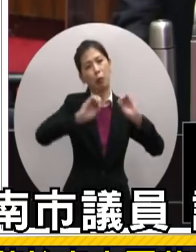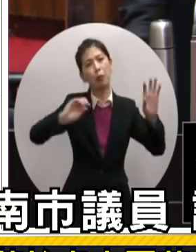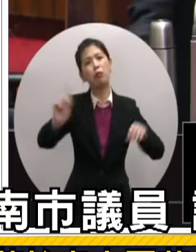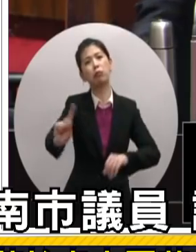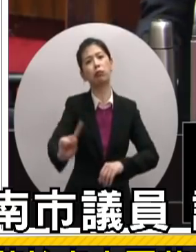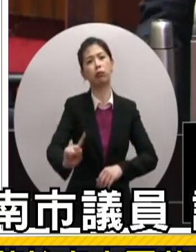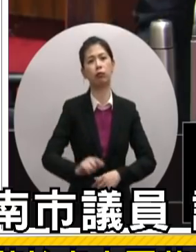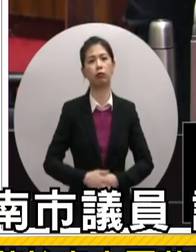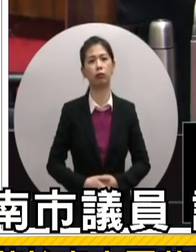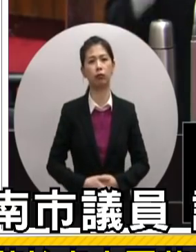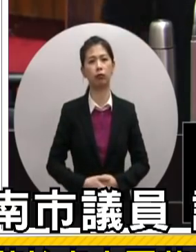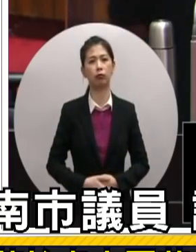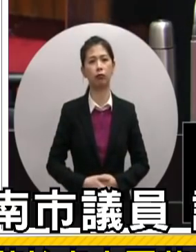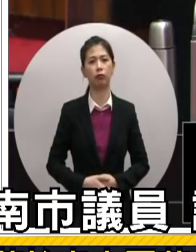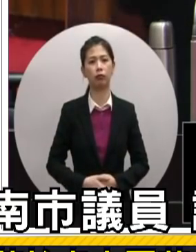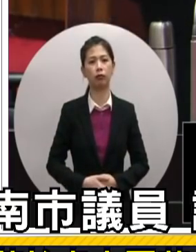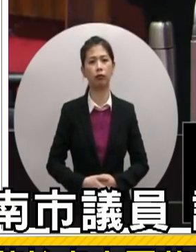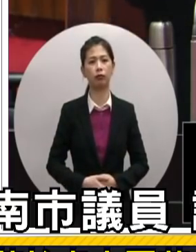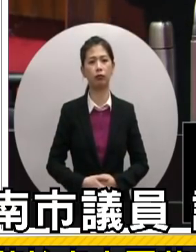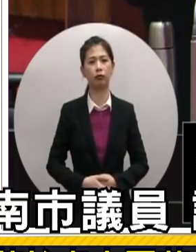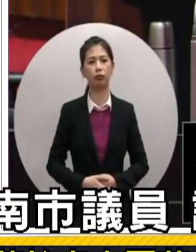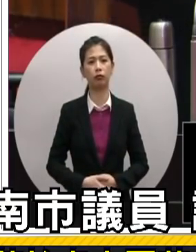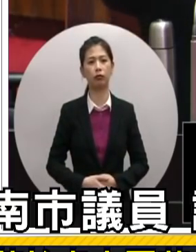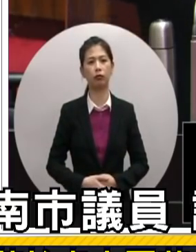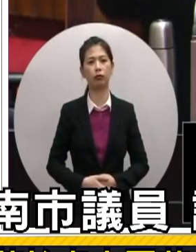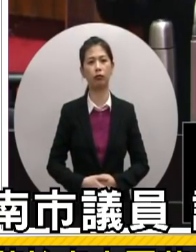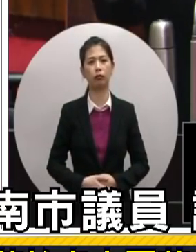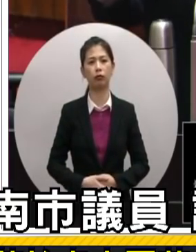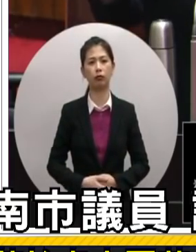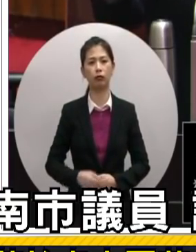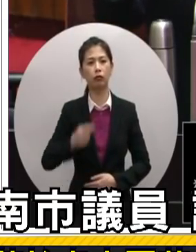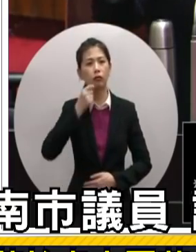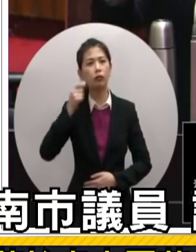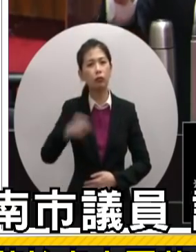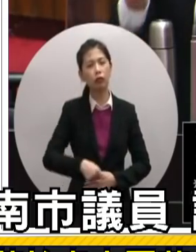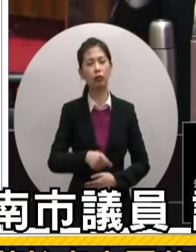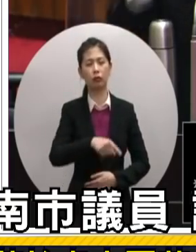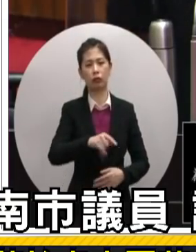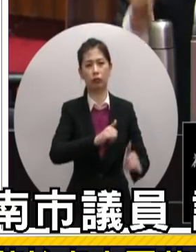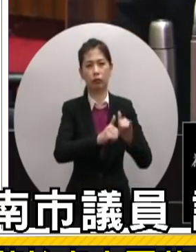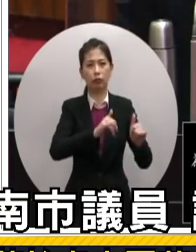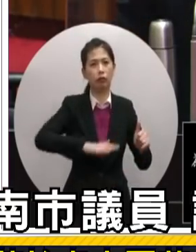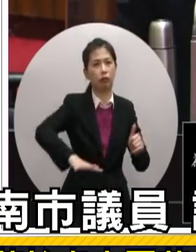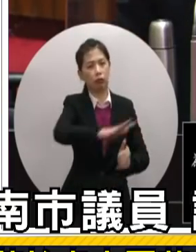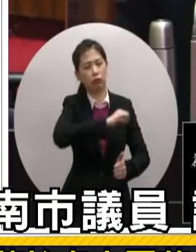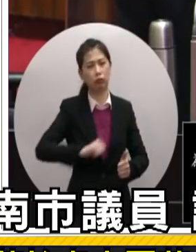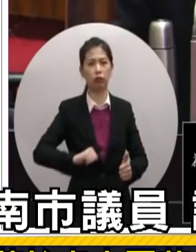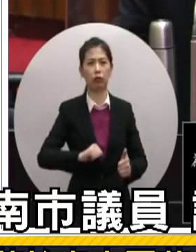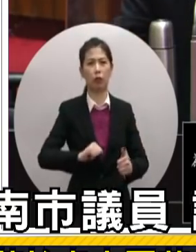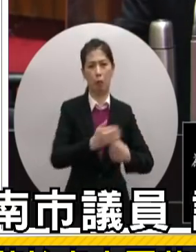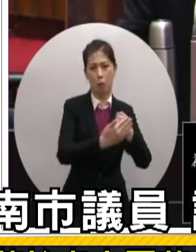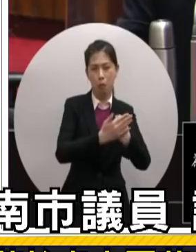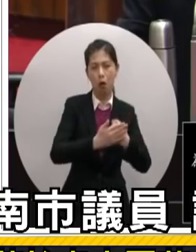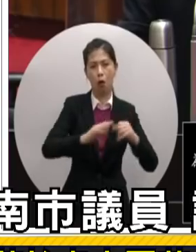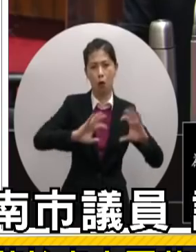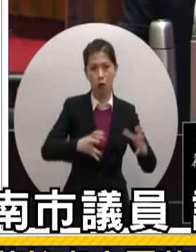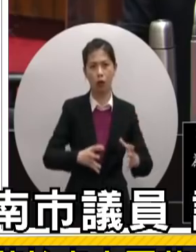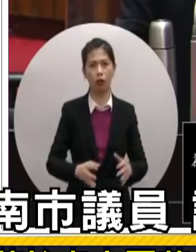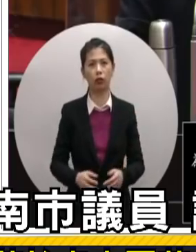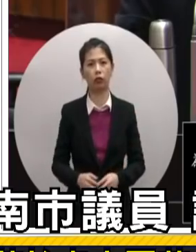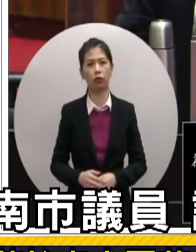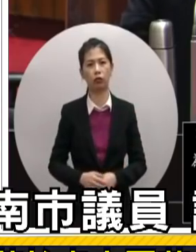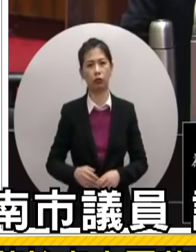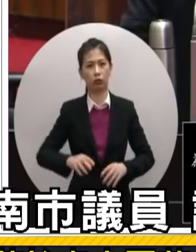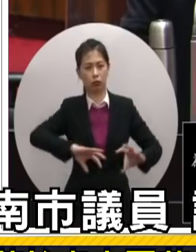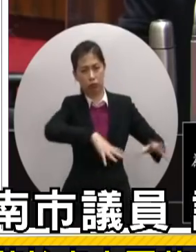哎、欸， 我们第21名，乌克兰第22名、 嗯。重点是我们的心防很差 啊，对。 因为最高领导